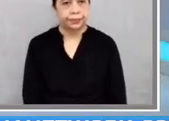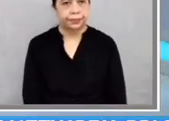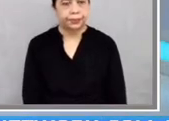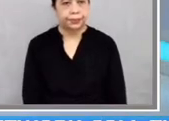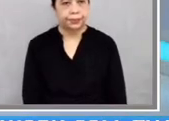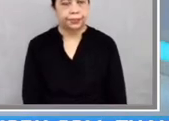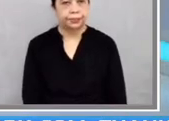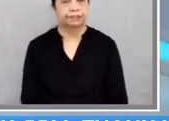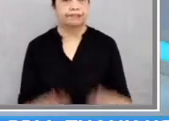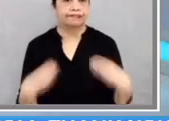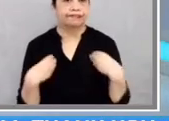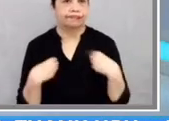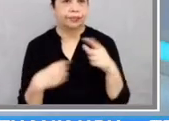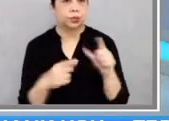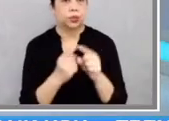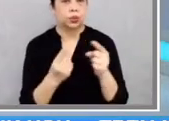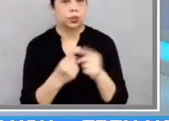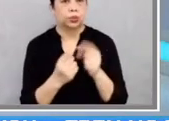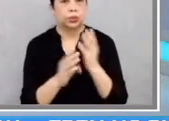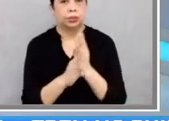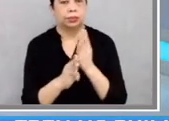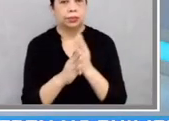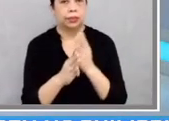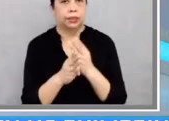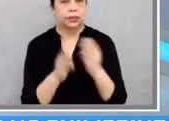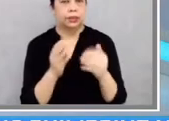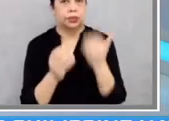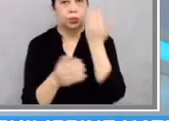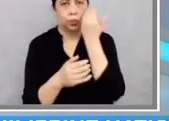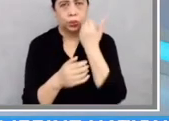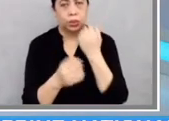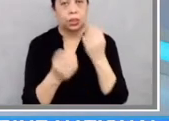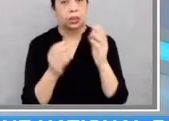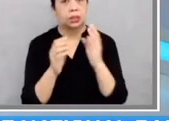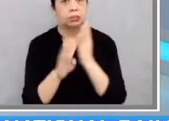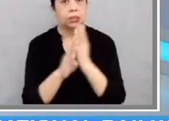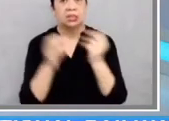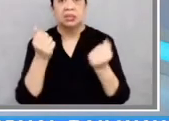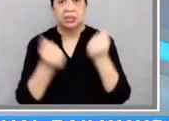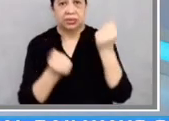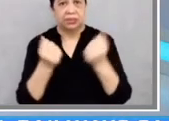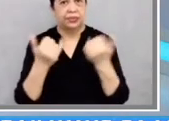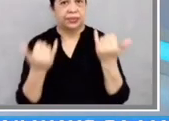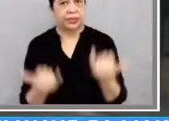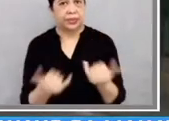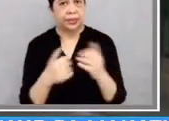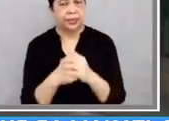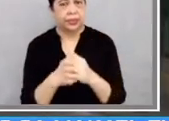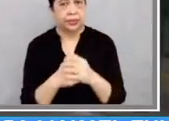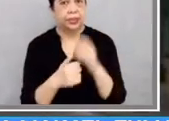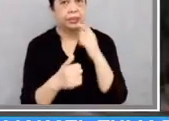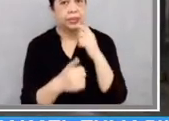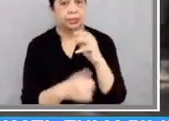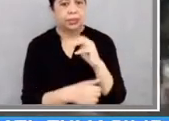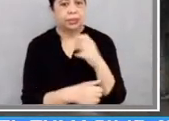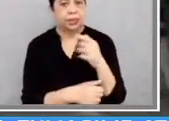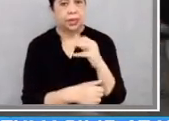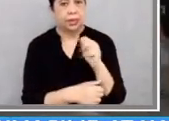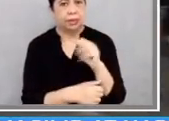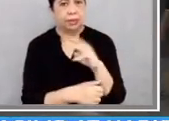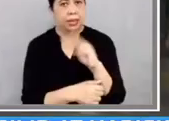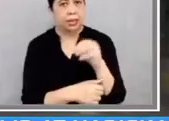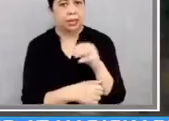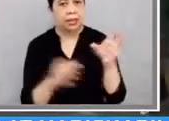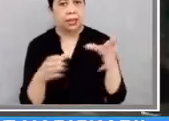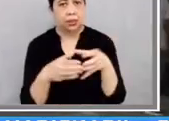Aminado ang isang grupo ng bus operators na may kakulangan sa mga bumabiyaheng bus driver. Ayon sa Mega Manila Consortium Corporation,